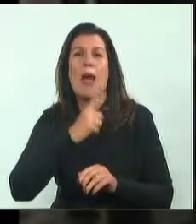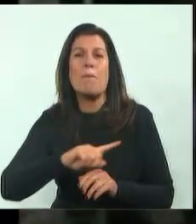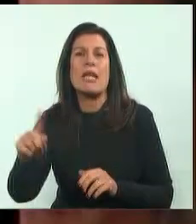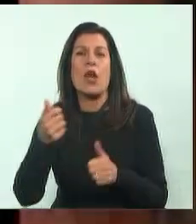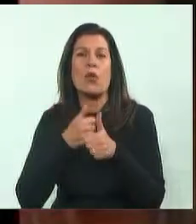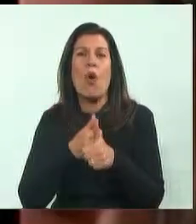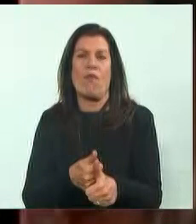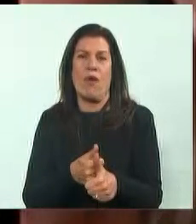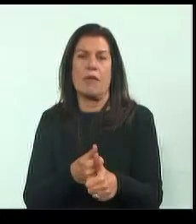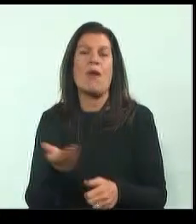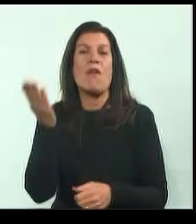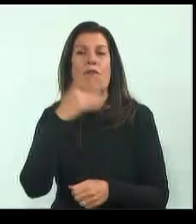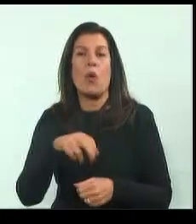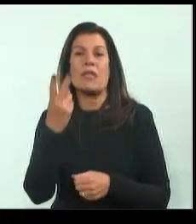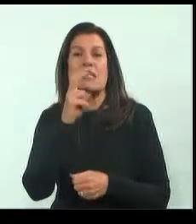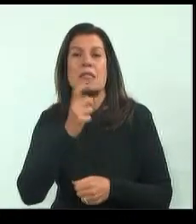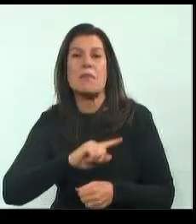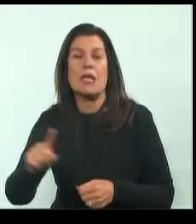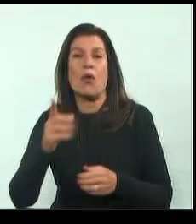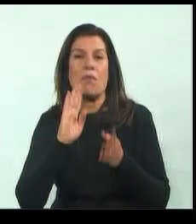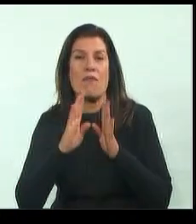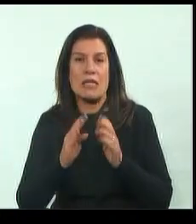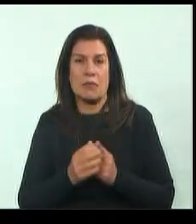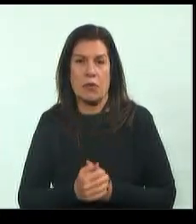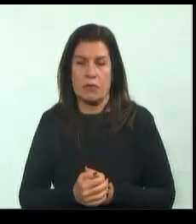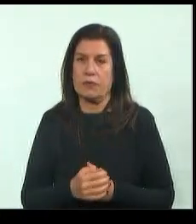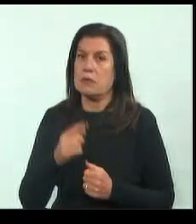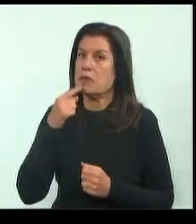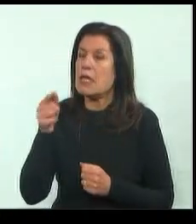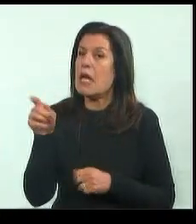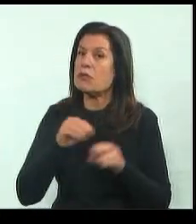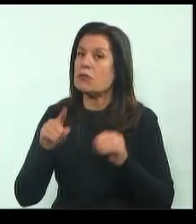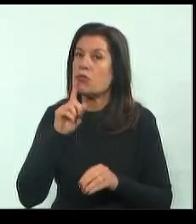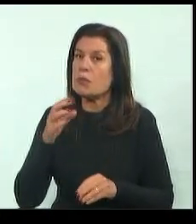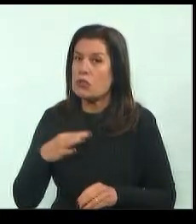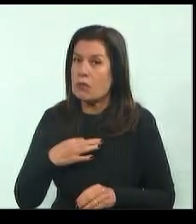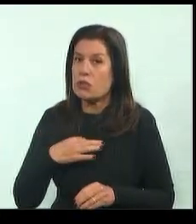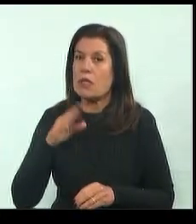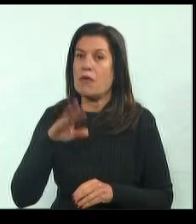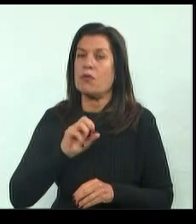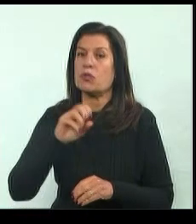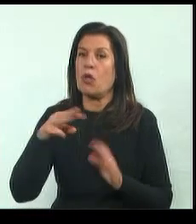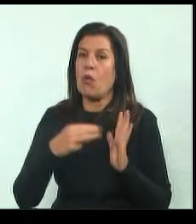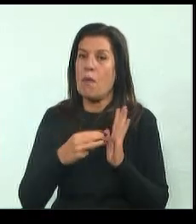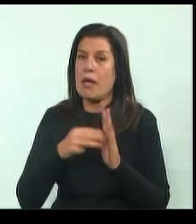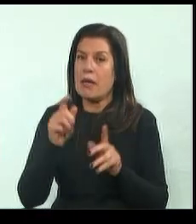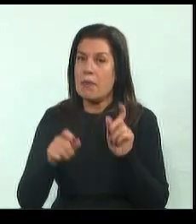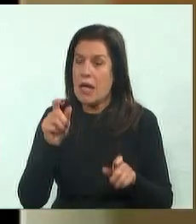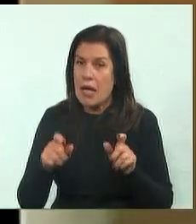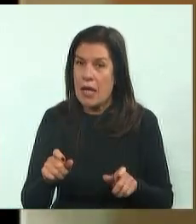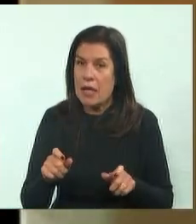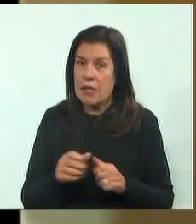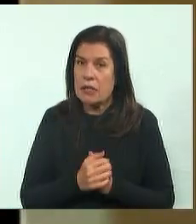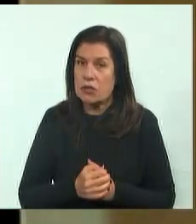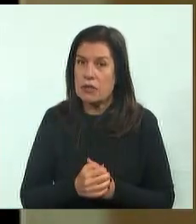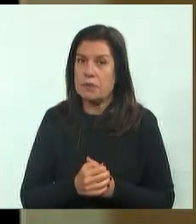מיליון בפייסבוק. Somebody's out there misusing my name. Even sending emails to people advertising weight loss gummies.